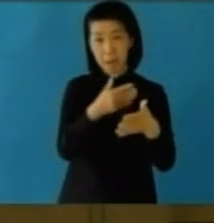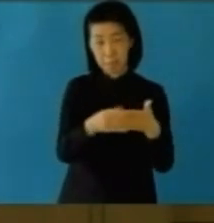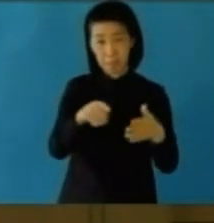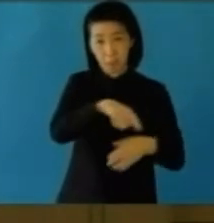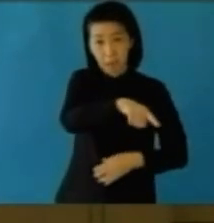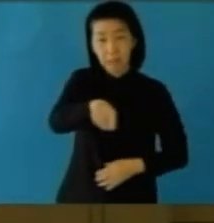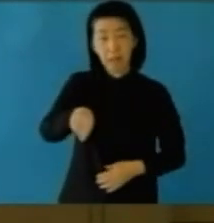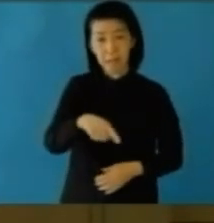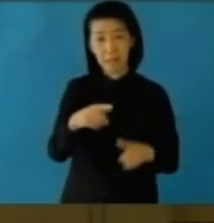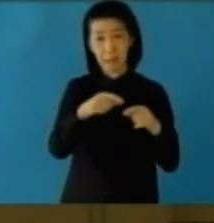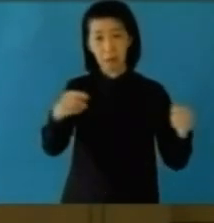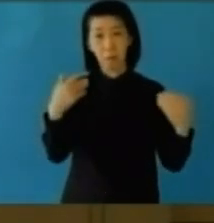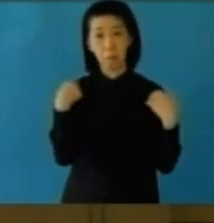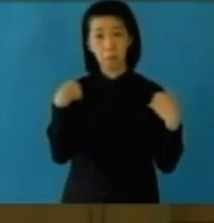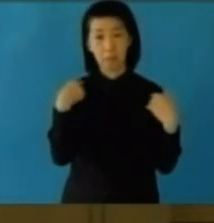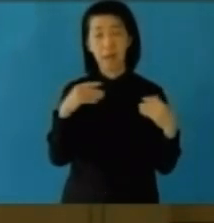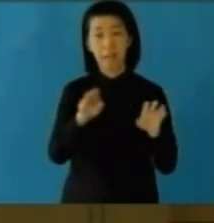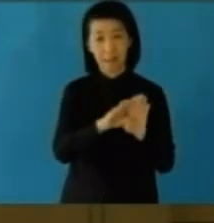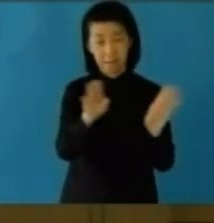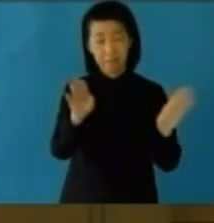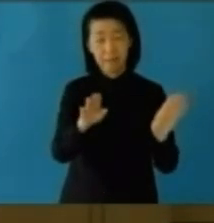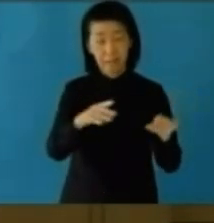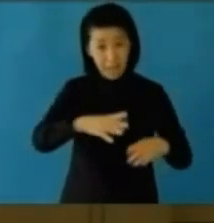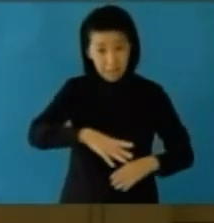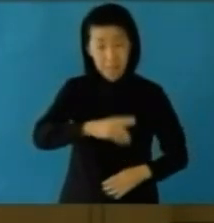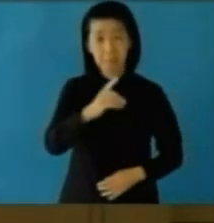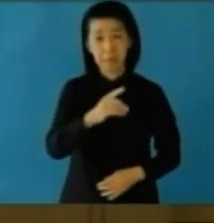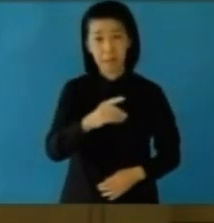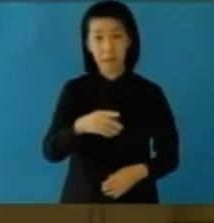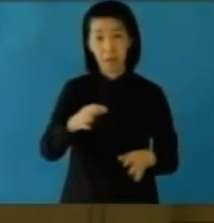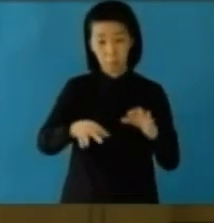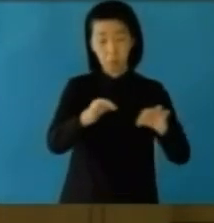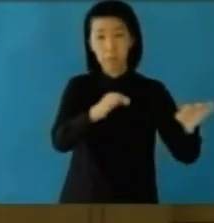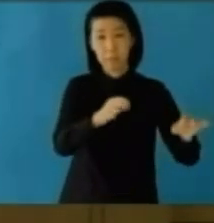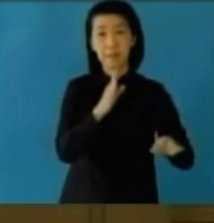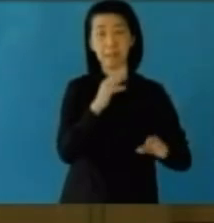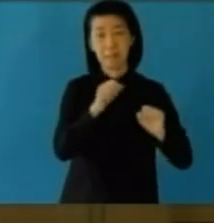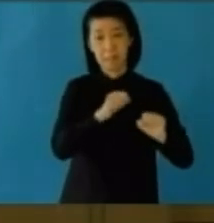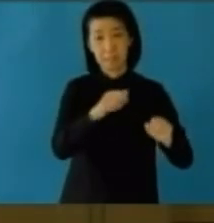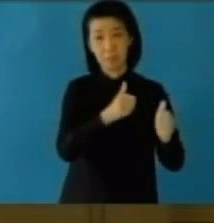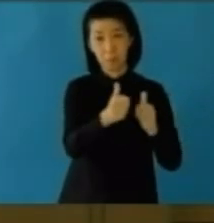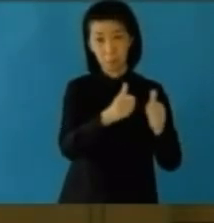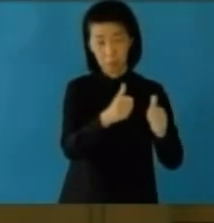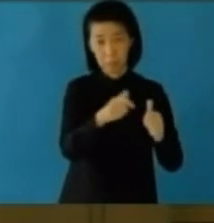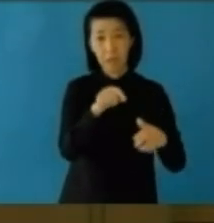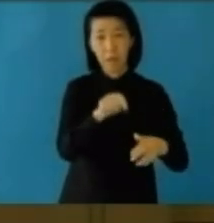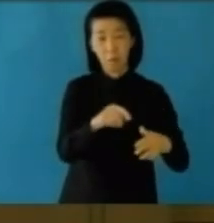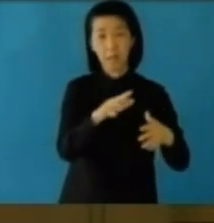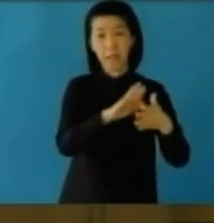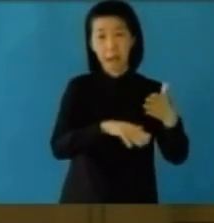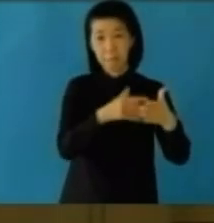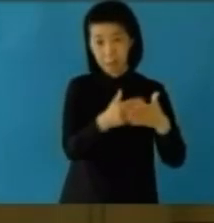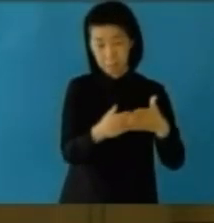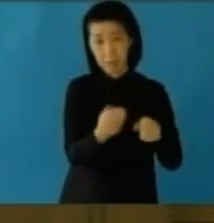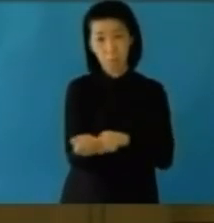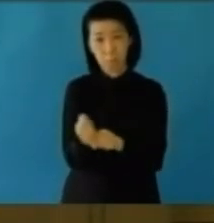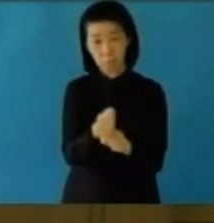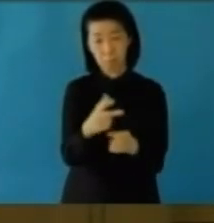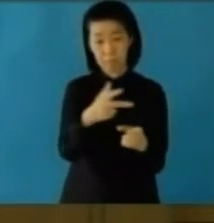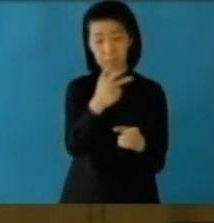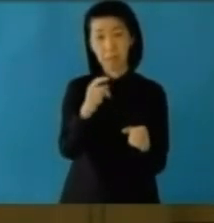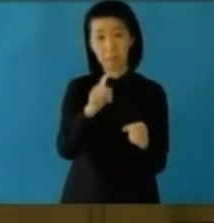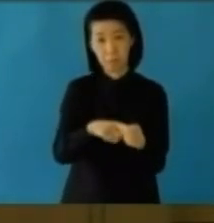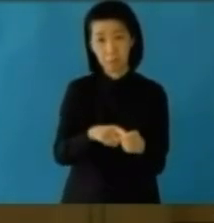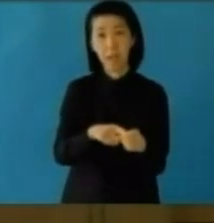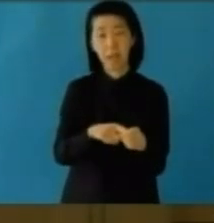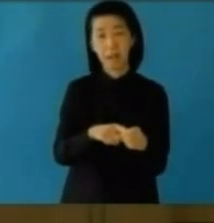開催されるのは初めてであることから、群島で実施される競技に奄美群島日本復帰70周年記念の環境